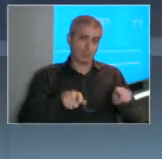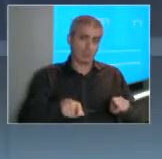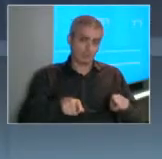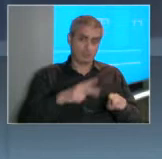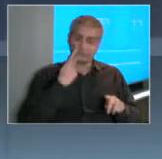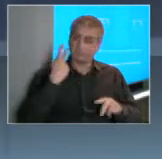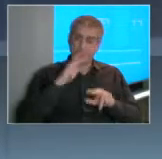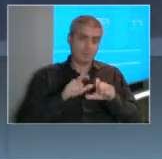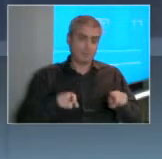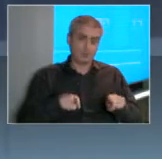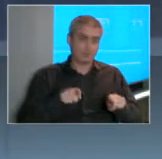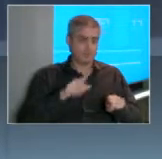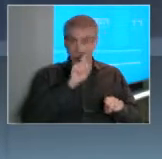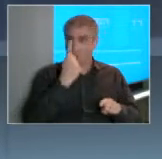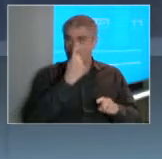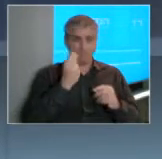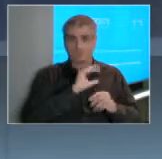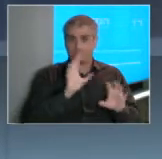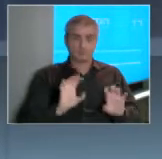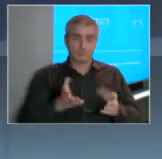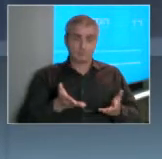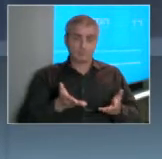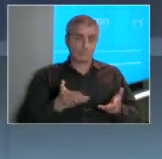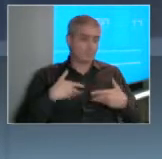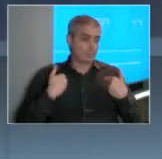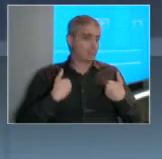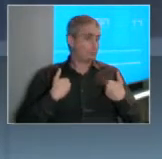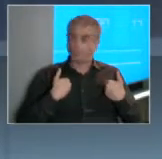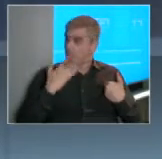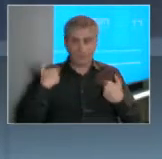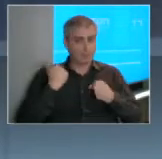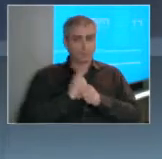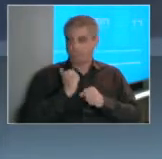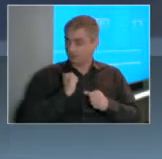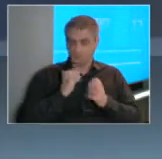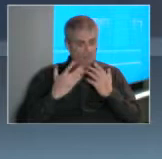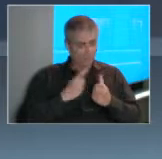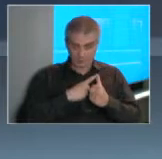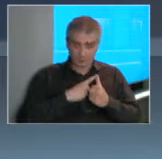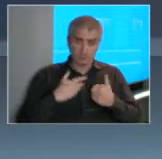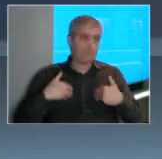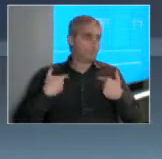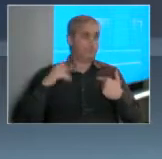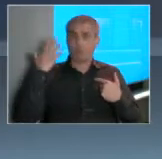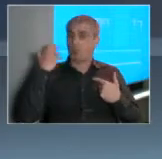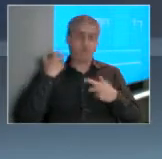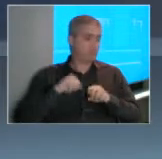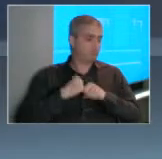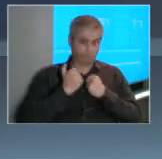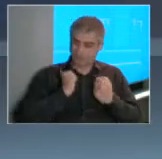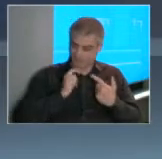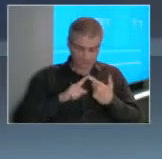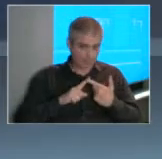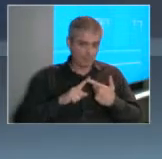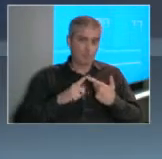או השנתיים הגירעוניות האלה, וזה אולי אחד הדברים הכי מעצבנים, לשמחתנו לא היה מבצע צבאי גדול, לשמחתנו לא היה משבר